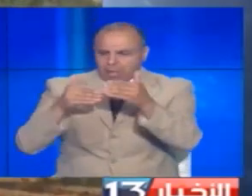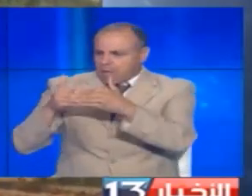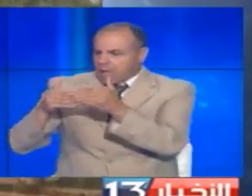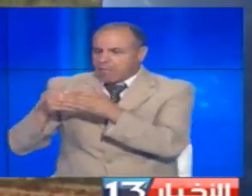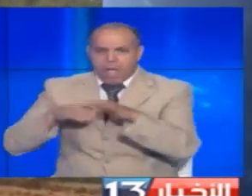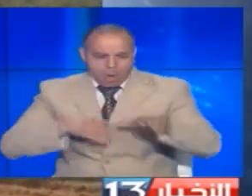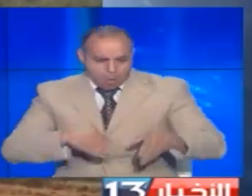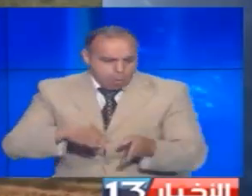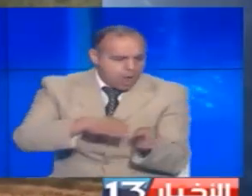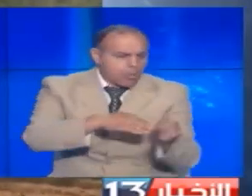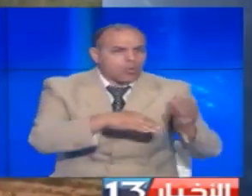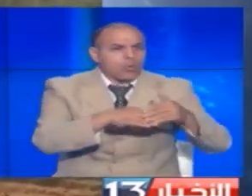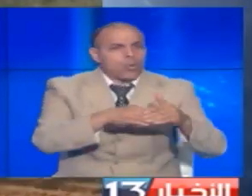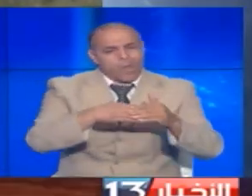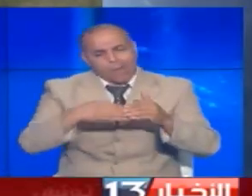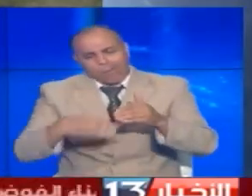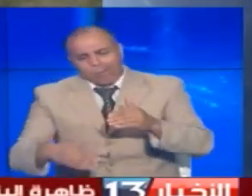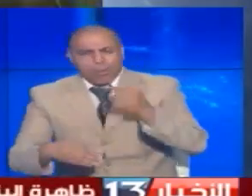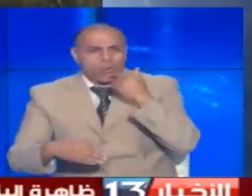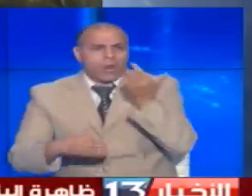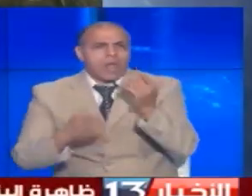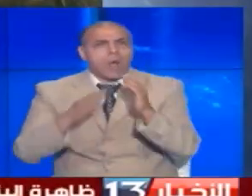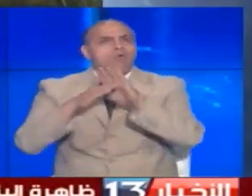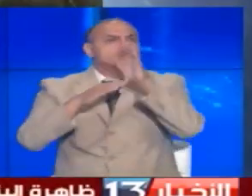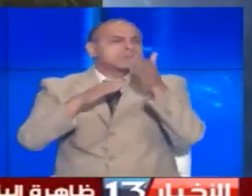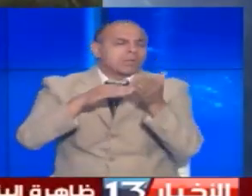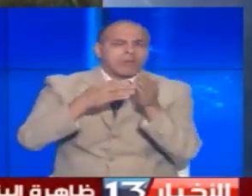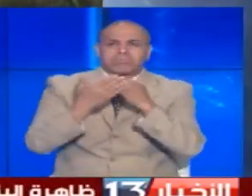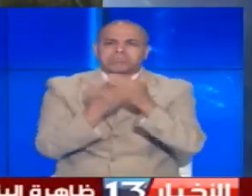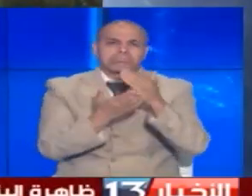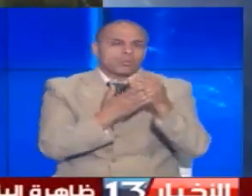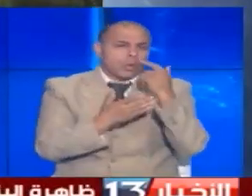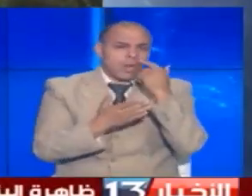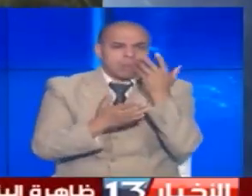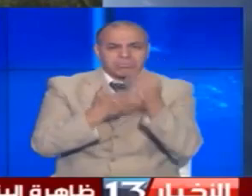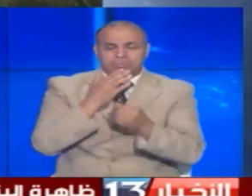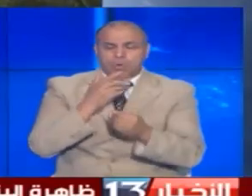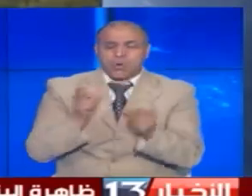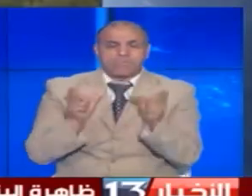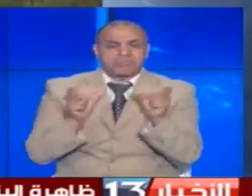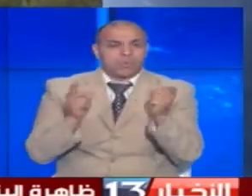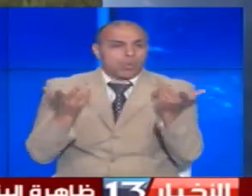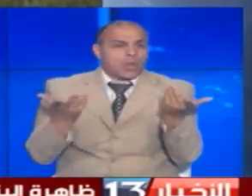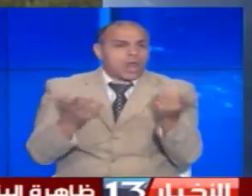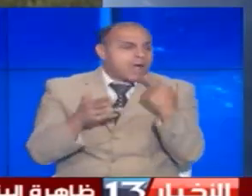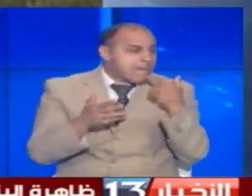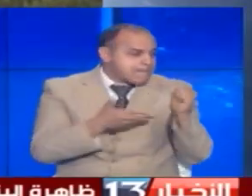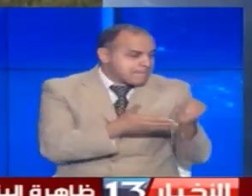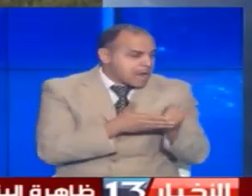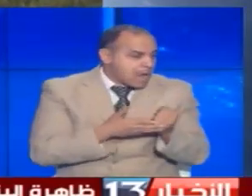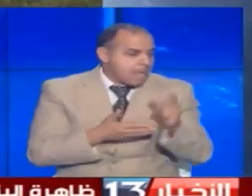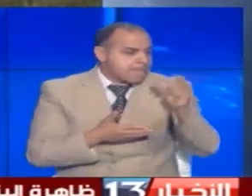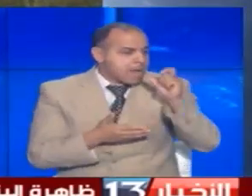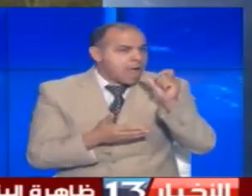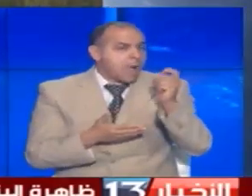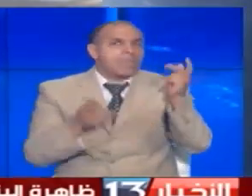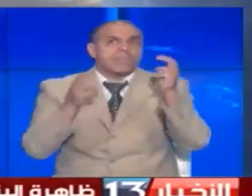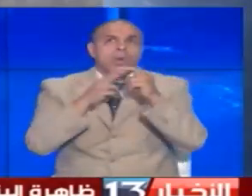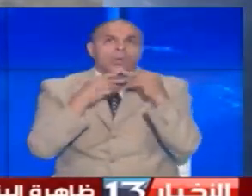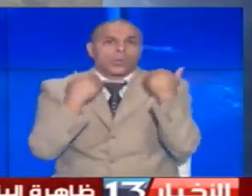الاوديه او على حافتها وعلى سفوح الجبال وسط غياب تام للمرافق قانونيه من ماء وكهرباء